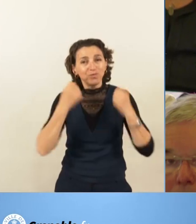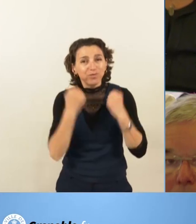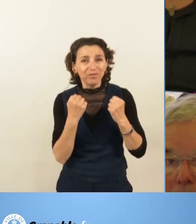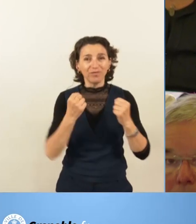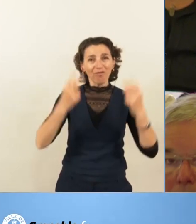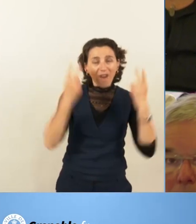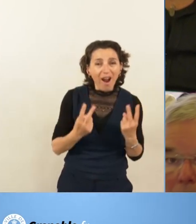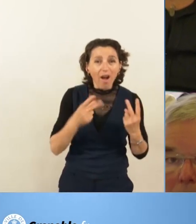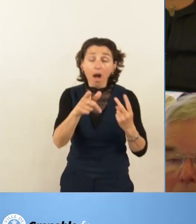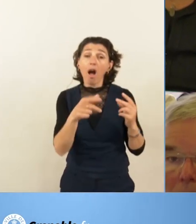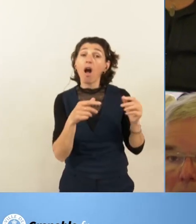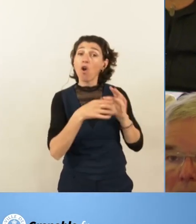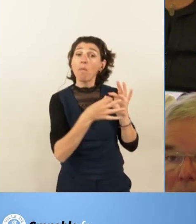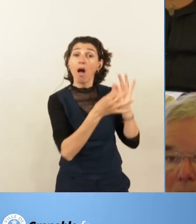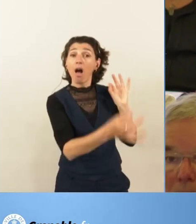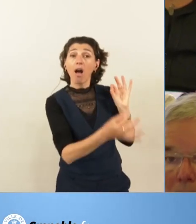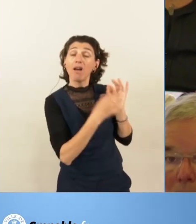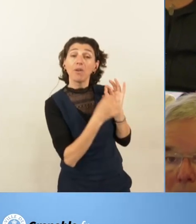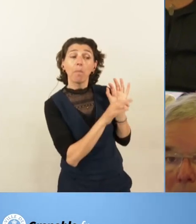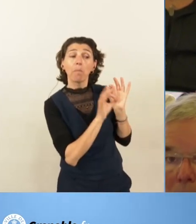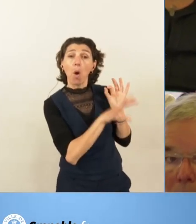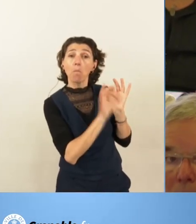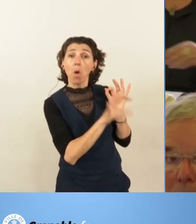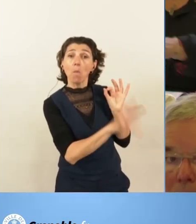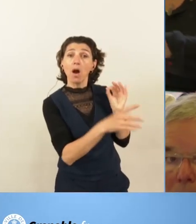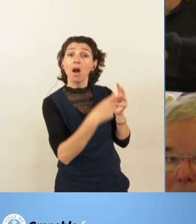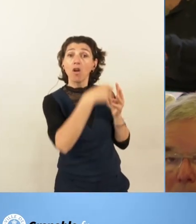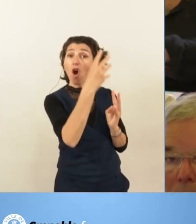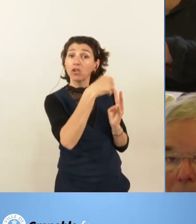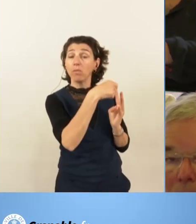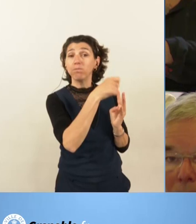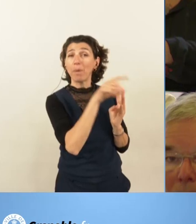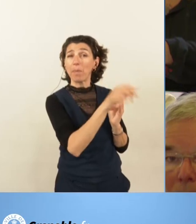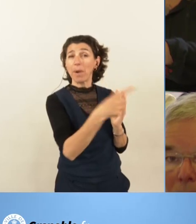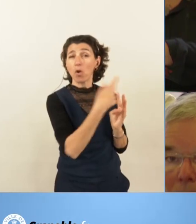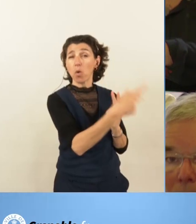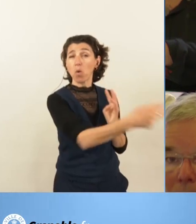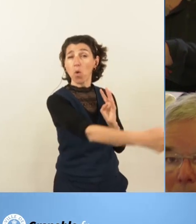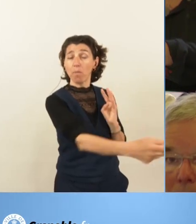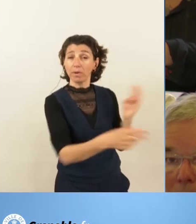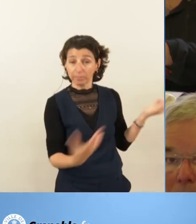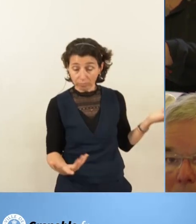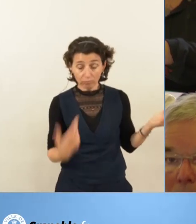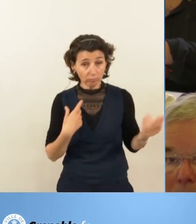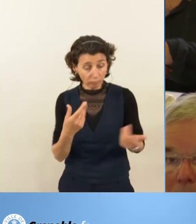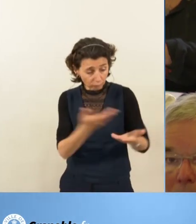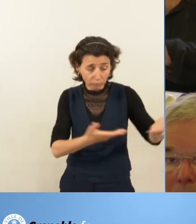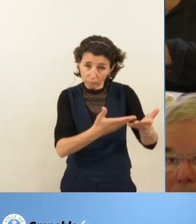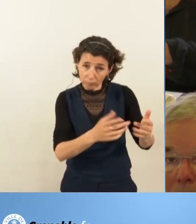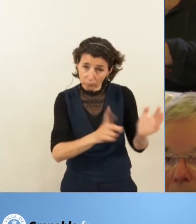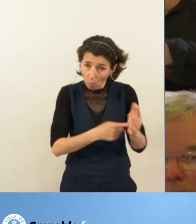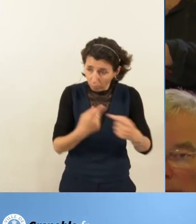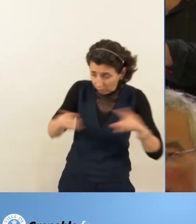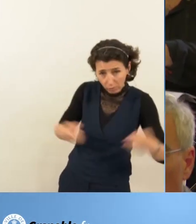prendre le temps de les accorder dans leurs différences dans leur droit à la différence dans leur droit à l'information et à l'expression qui